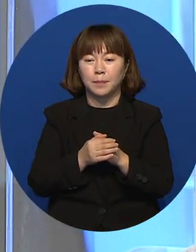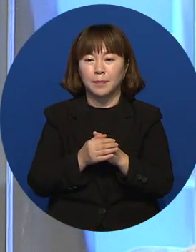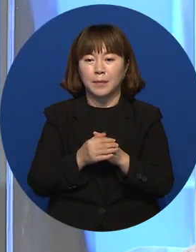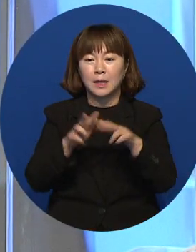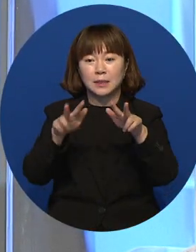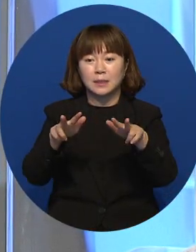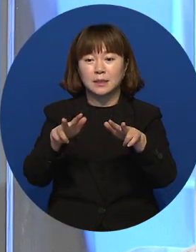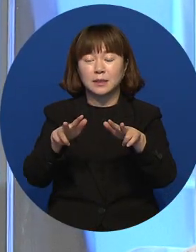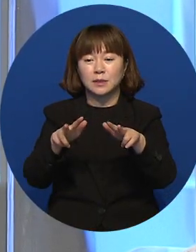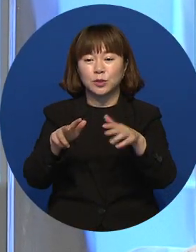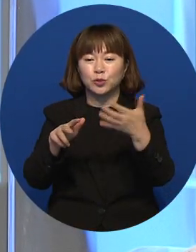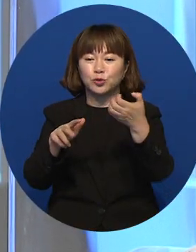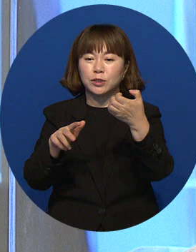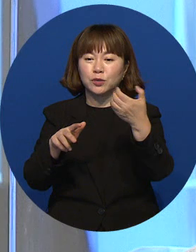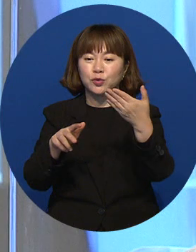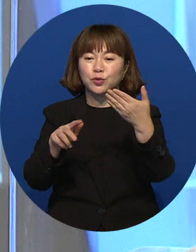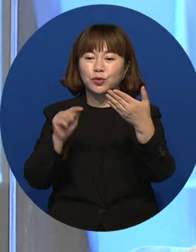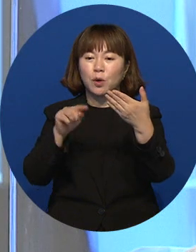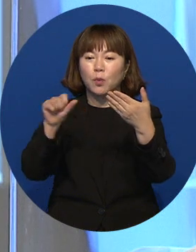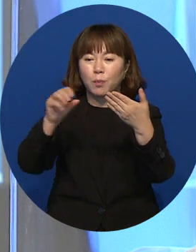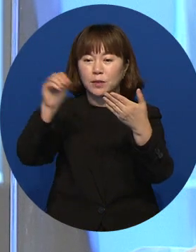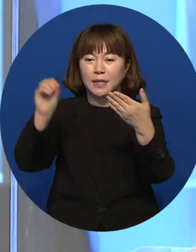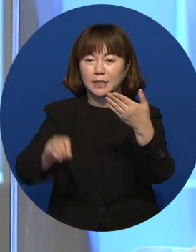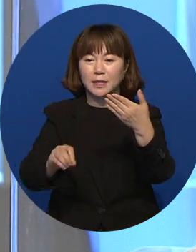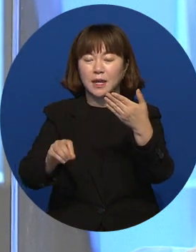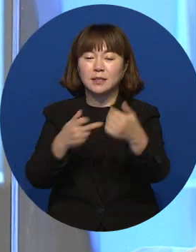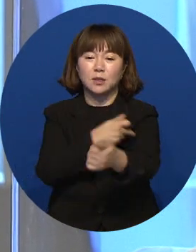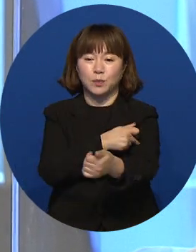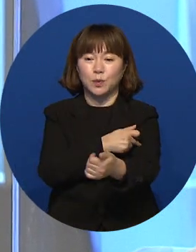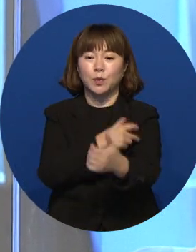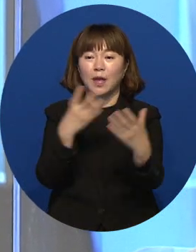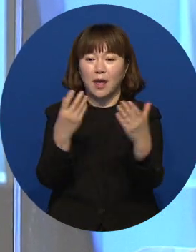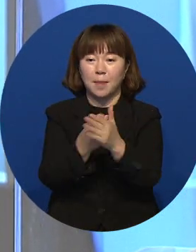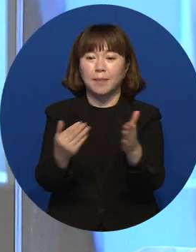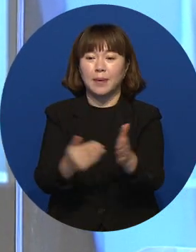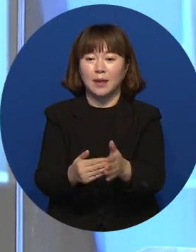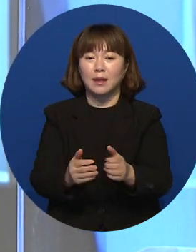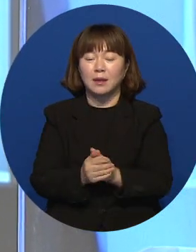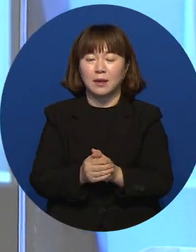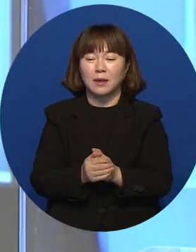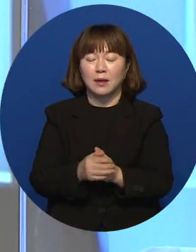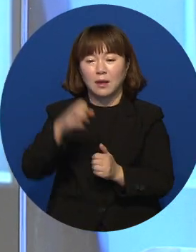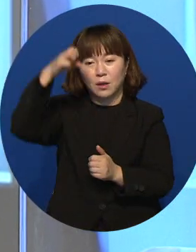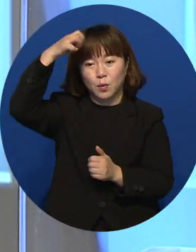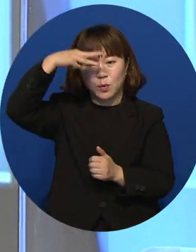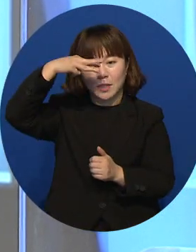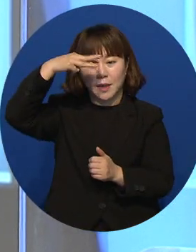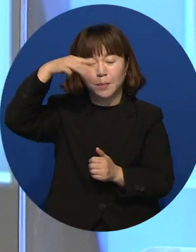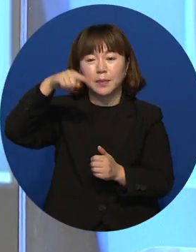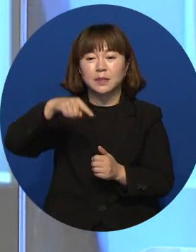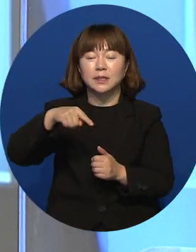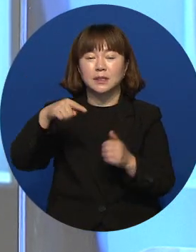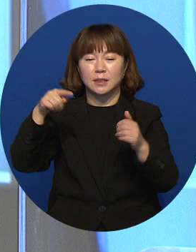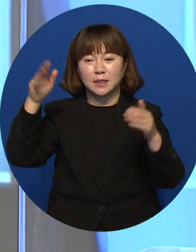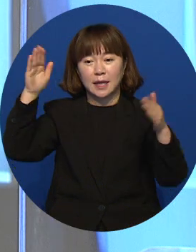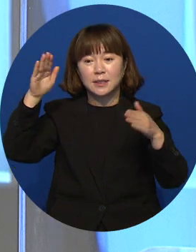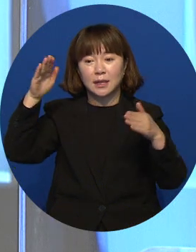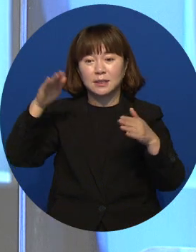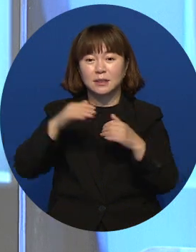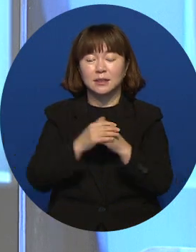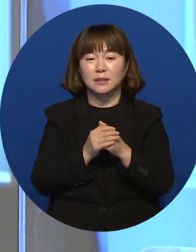다 거의 99.5% 까지 다 맞췄습니다 그래서 아 뭐 이번에 고 3 들의 수험생들의 그런 성